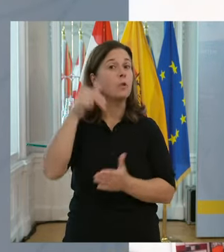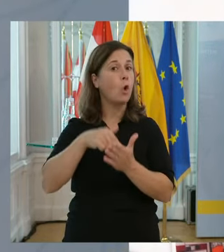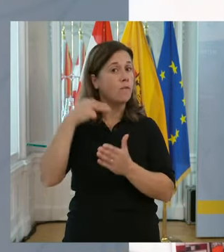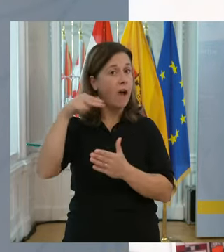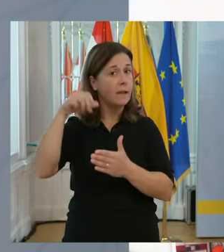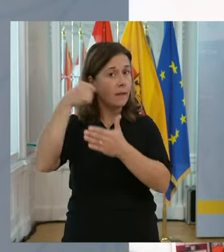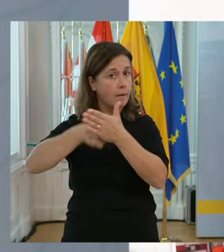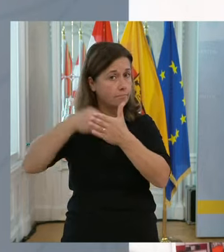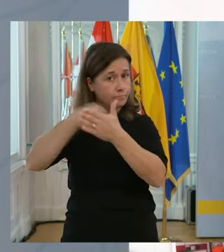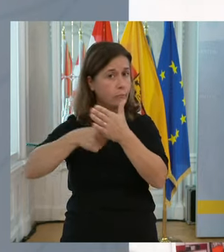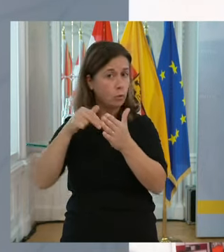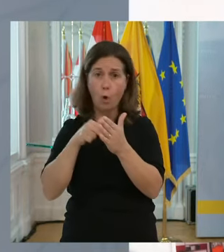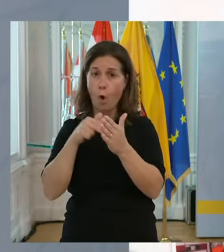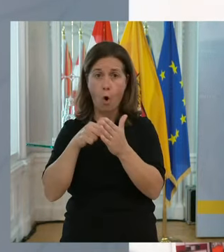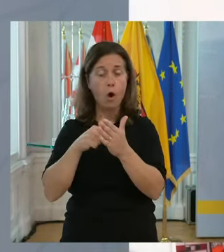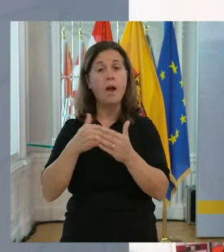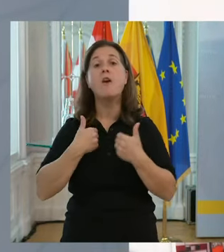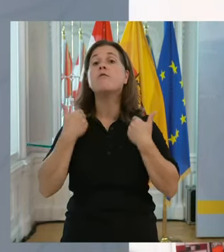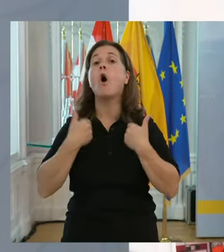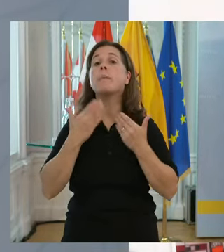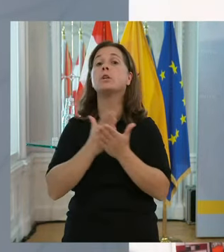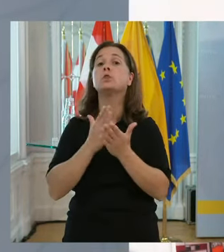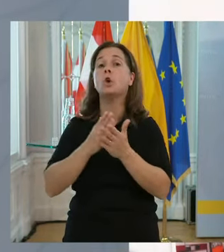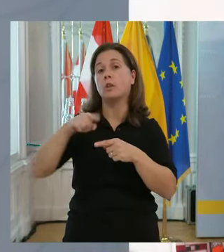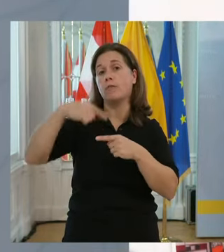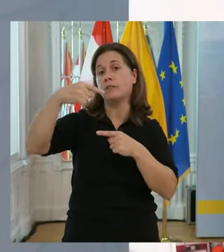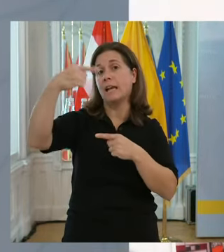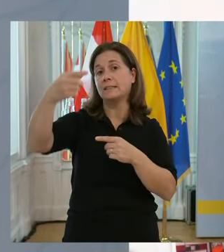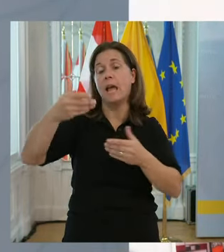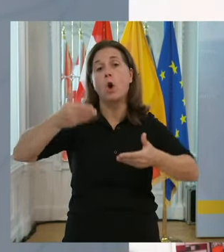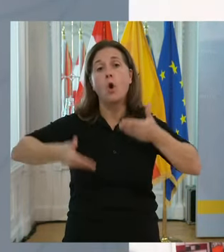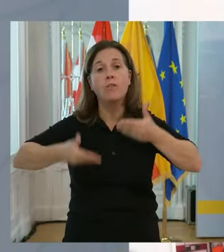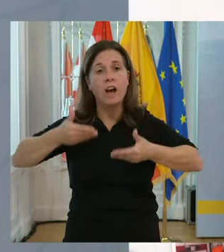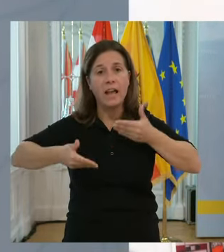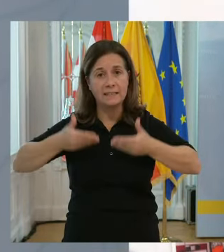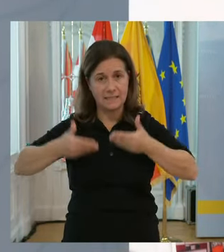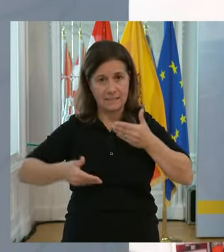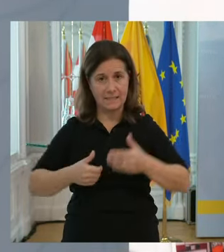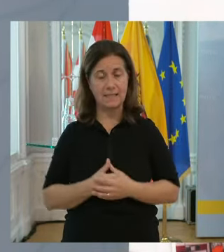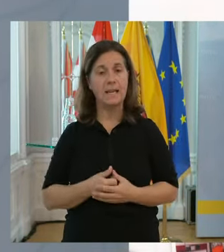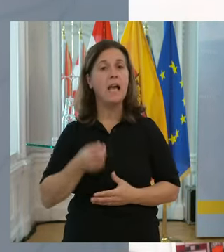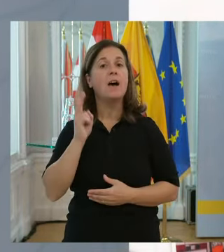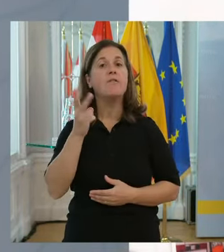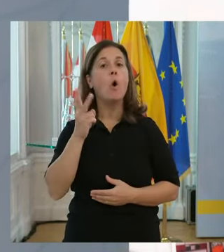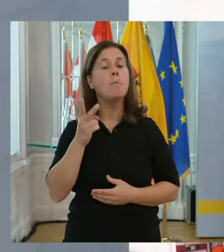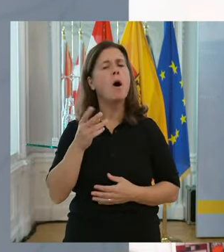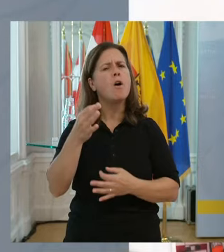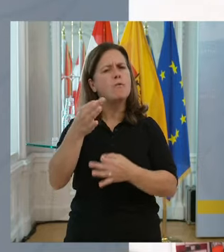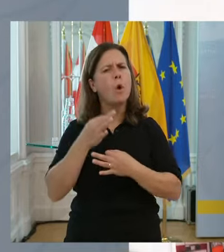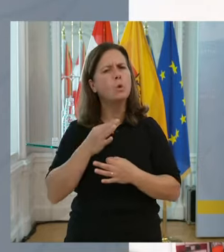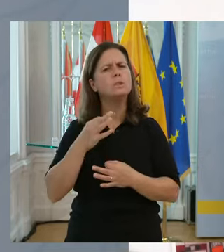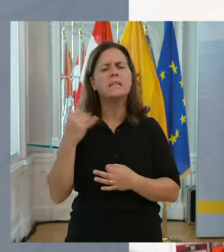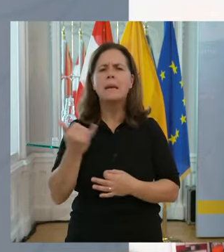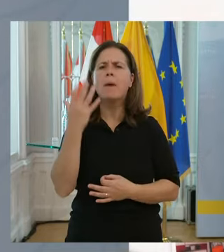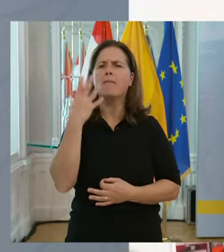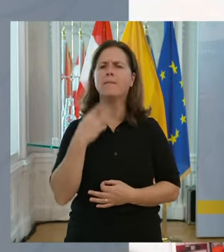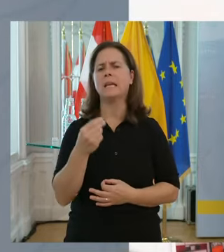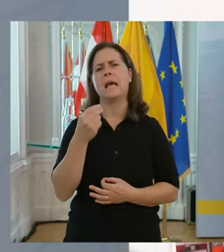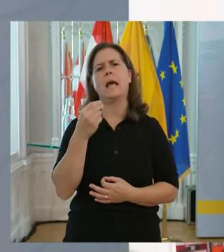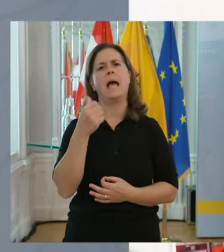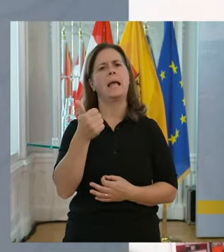weitermachen. Und wir freuen uns schon auf die nächste Konferenz, weil sie ist für uns auch immer wieder so